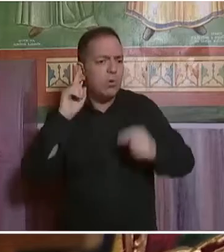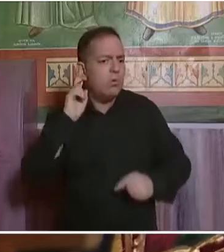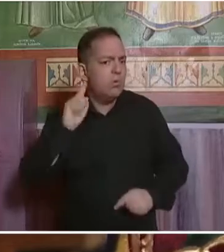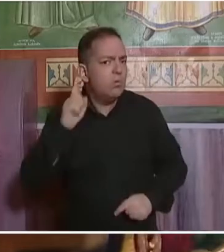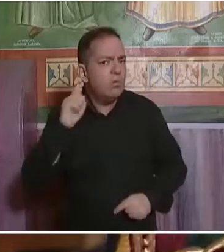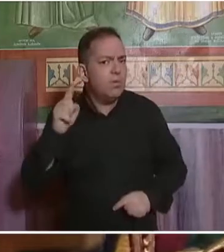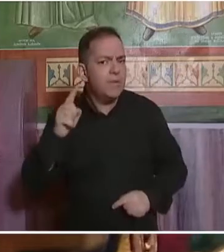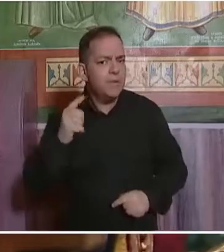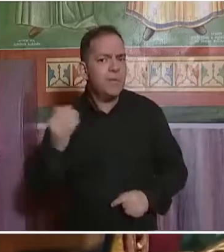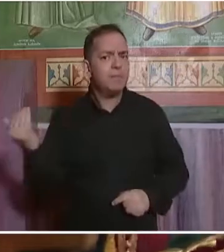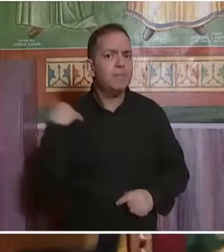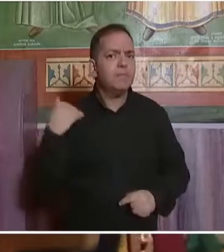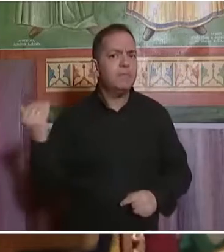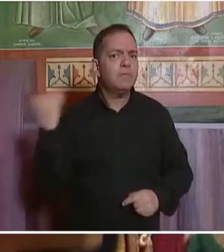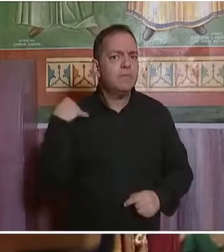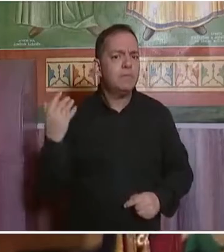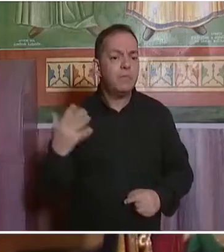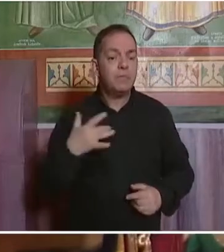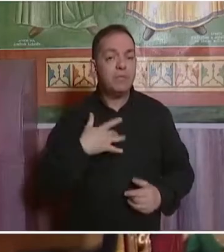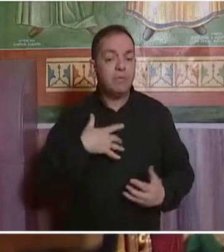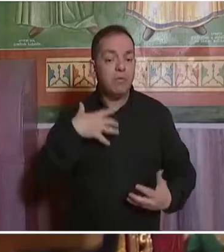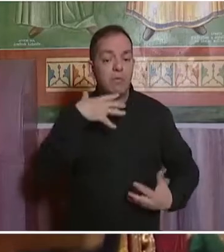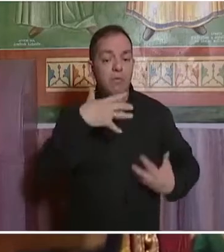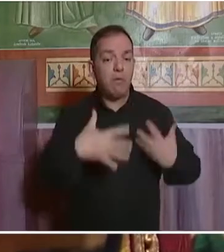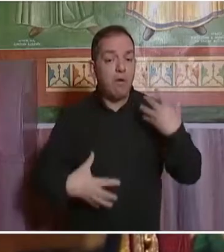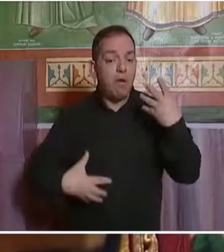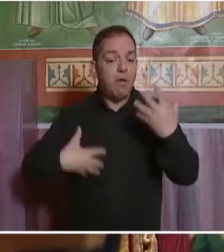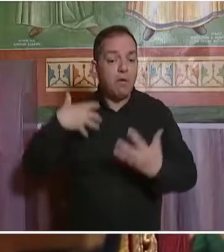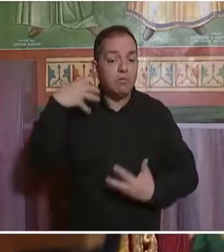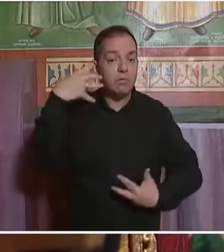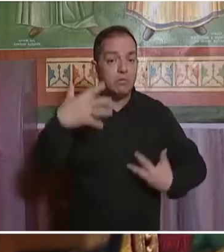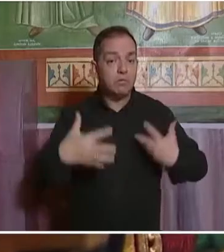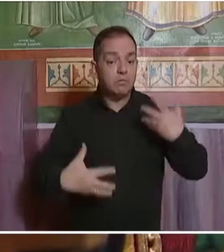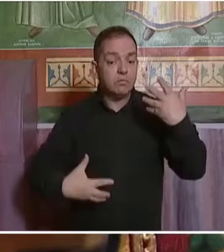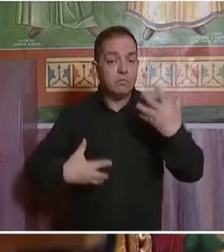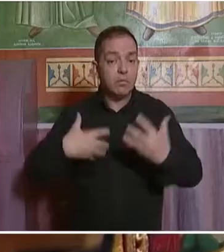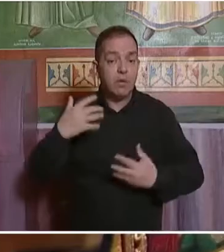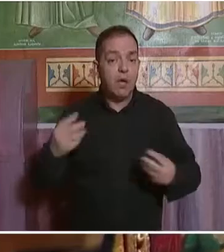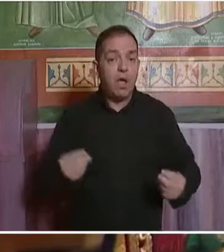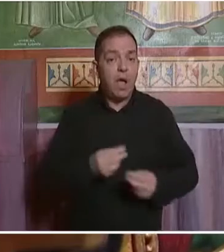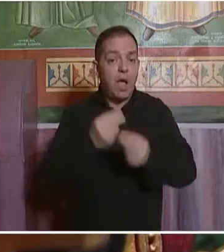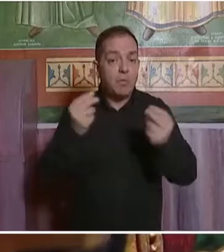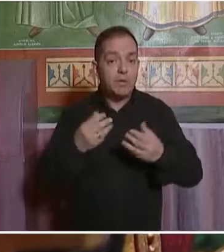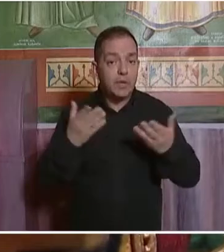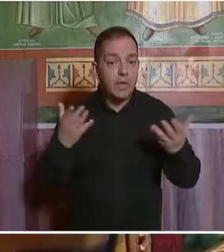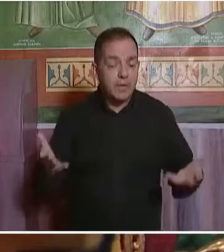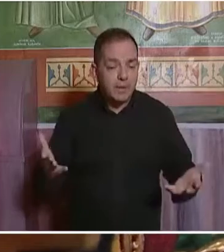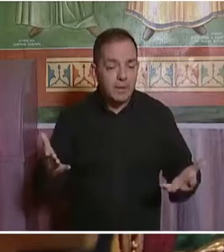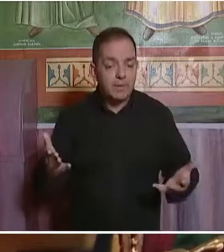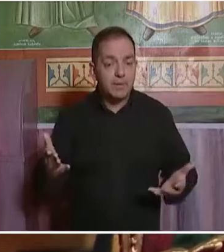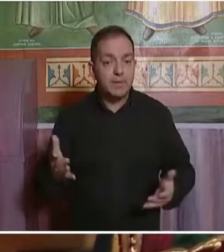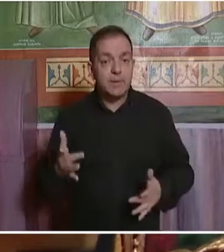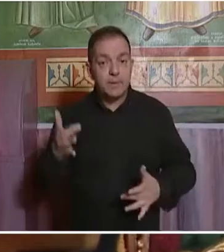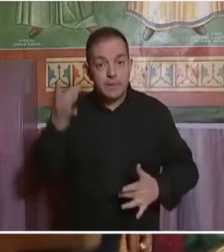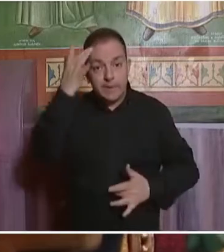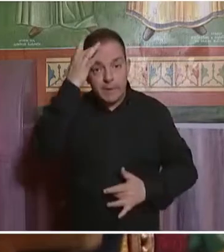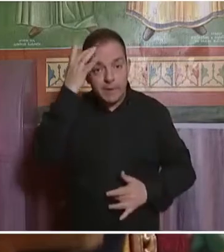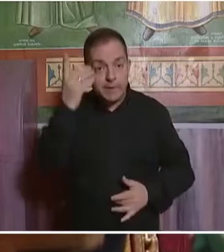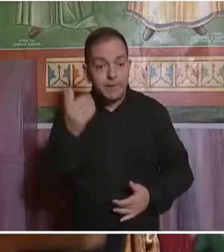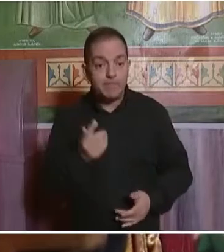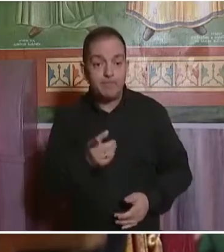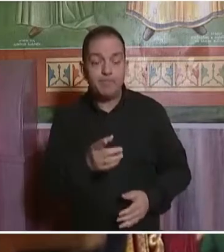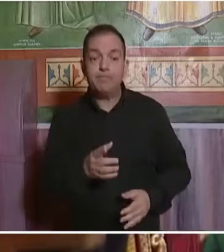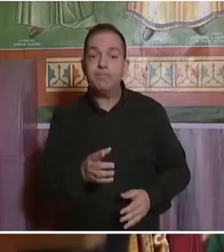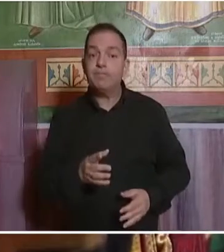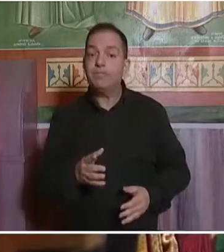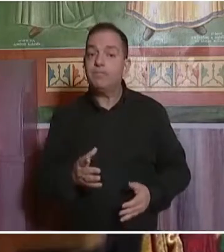δημιουργεί αναστάτωση ψυχική και τελικά μας καθιστά σε μια